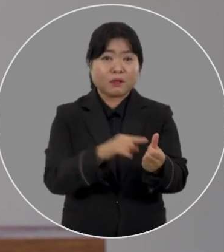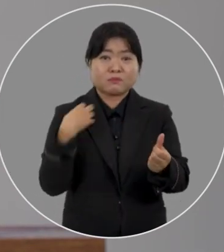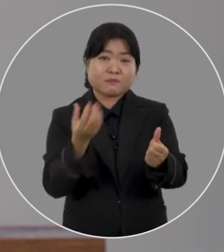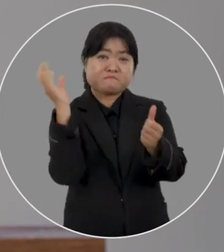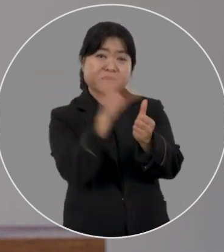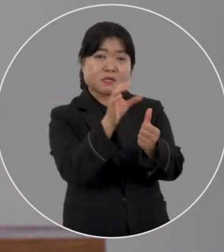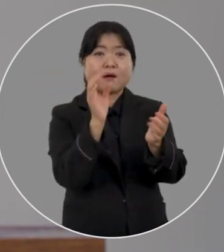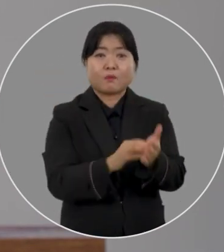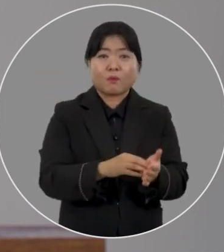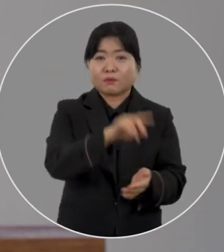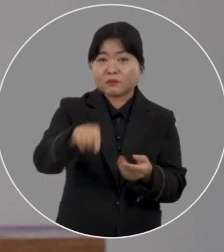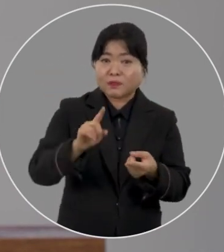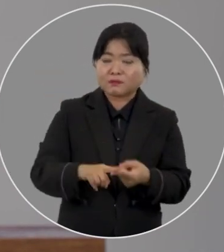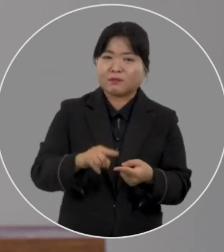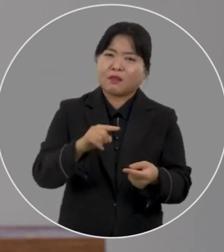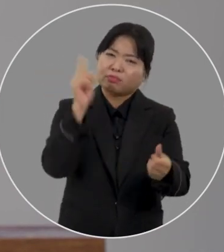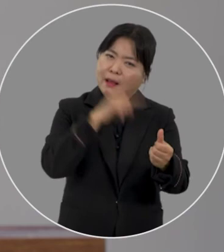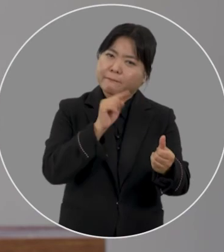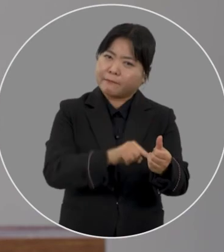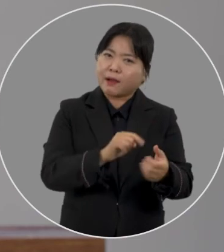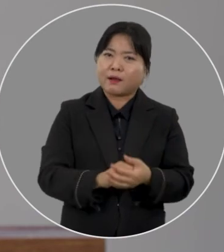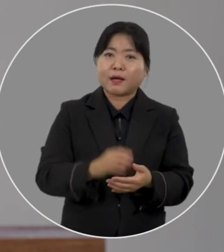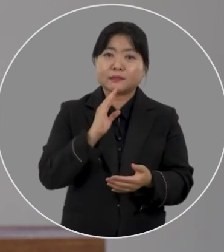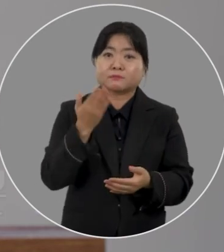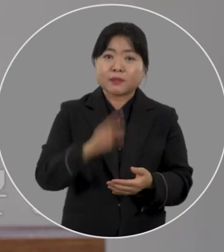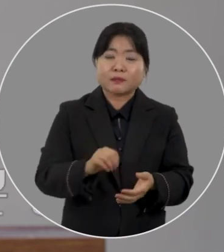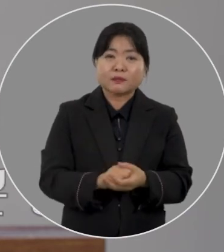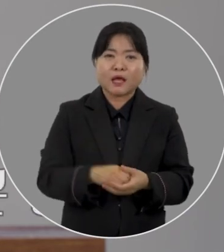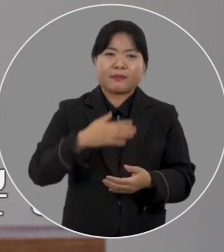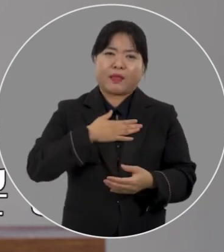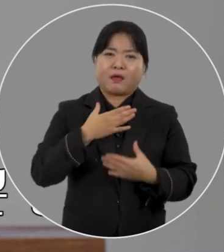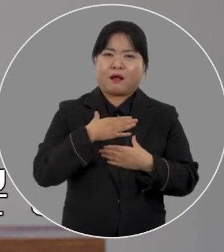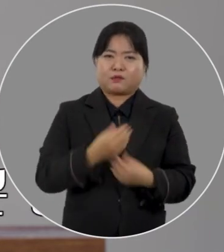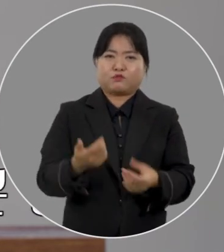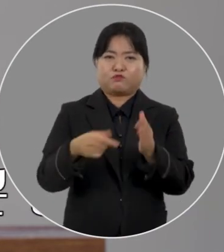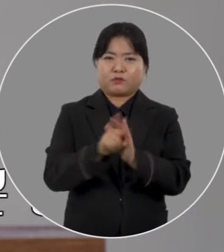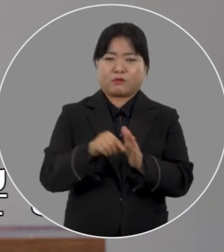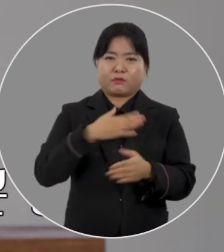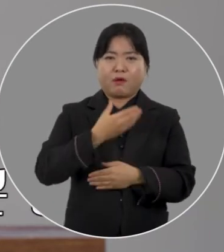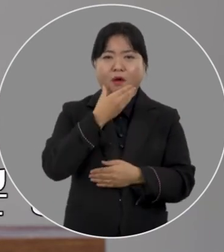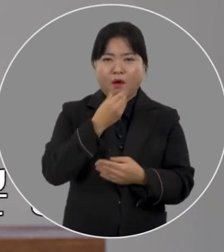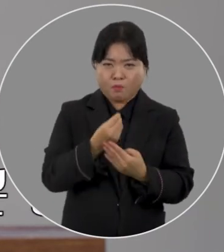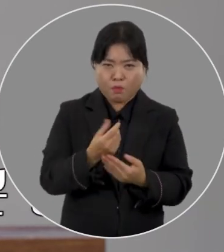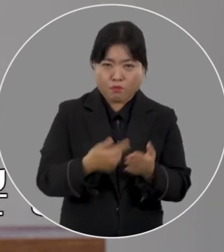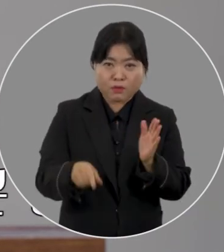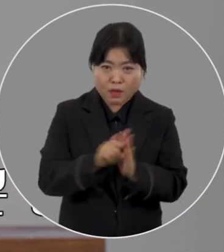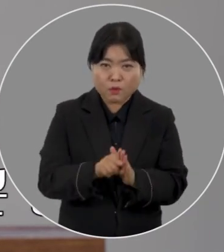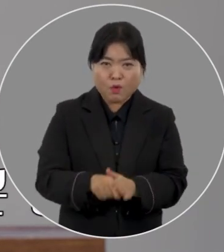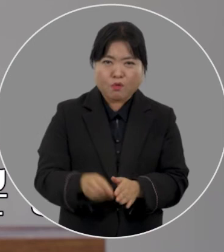이런 면에서 그냥 그 자체로 참 나쁜 일이기도 하지만 사실은 나의 안전을 위해서 또 나의 행복을